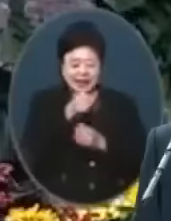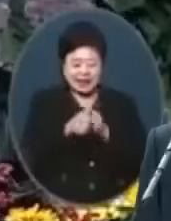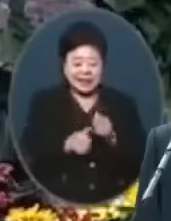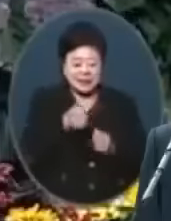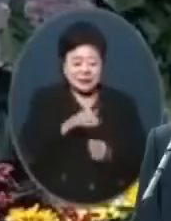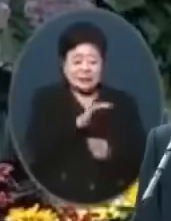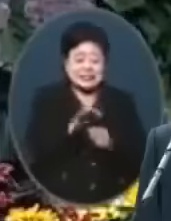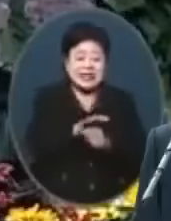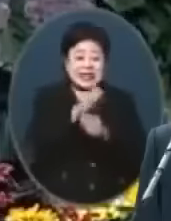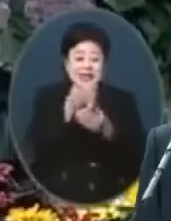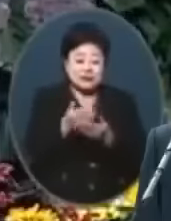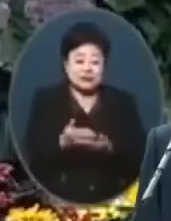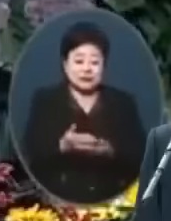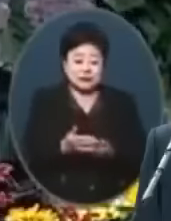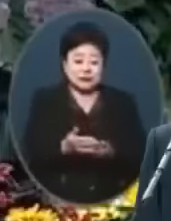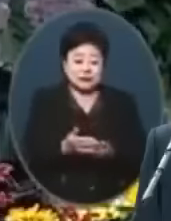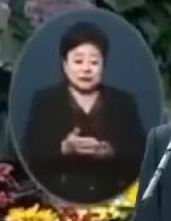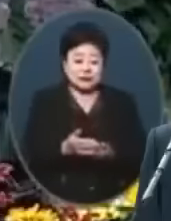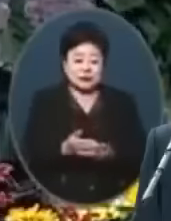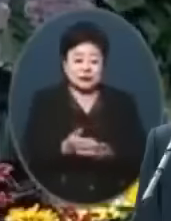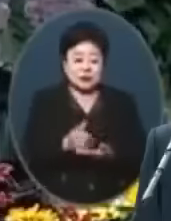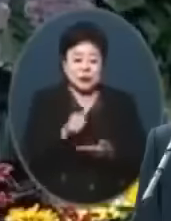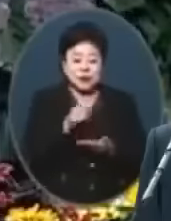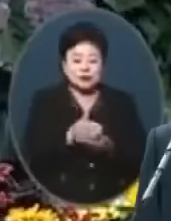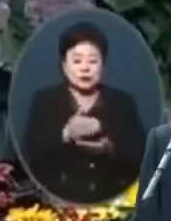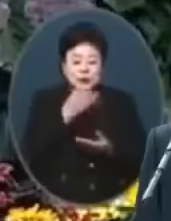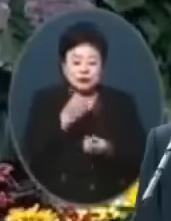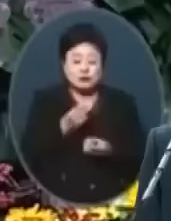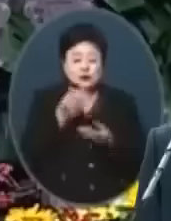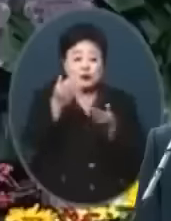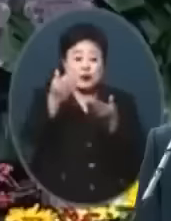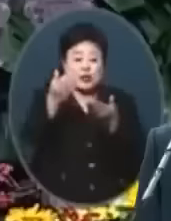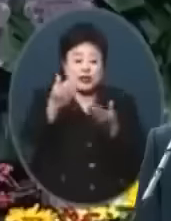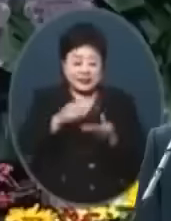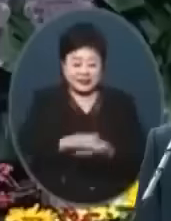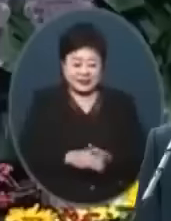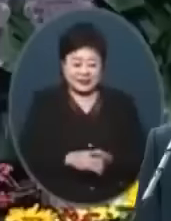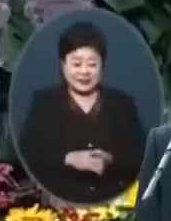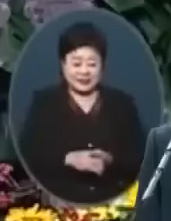하나님이 우리를 사랑하시는 말미암아 오중보험과 삼중축복이